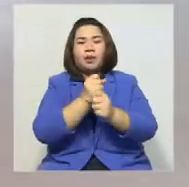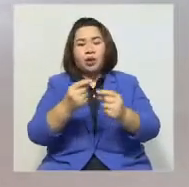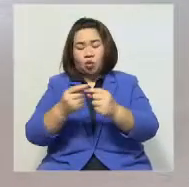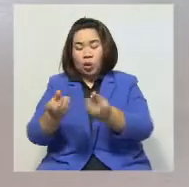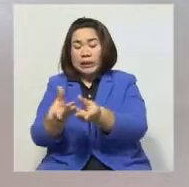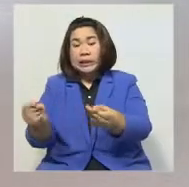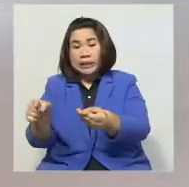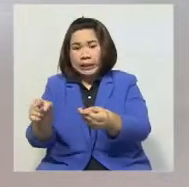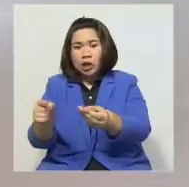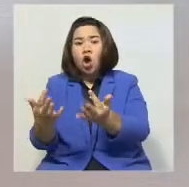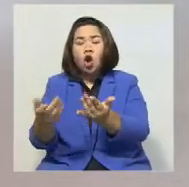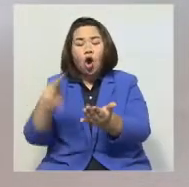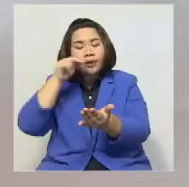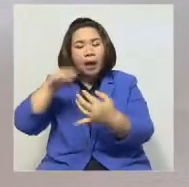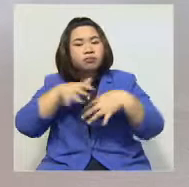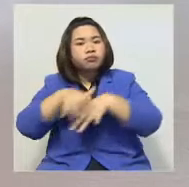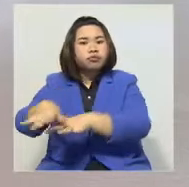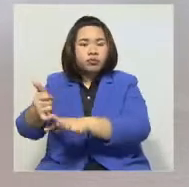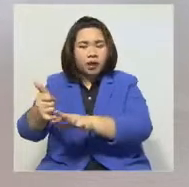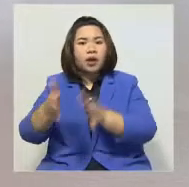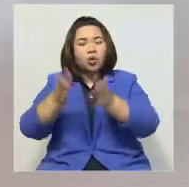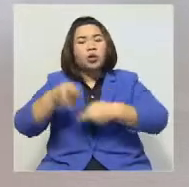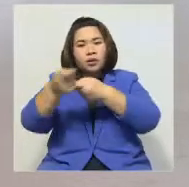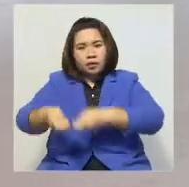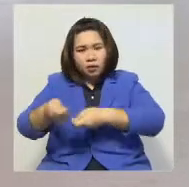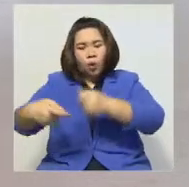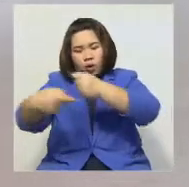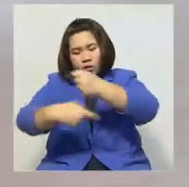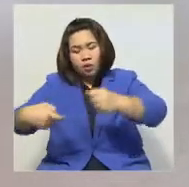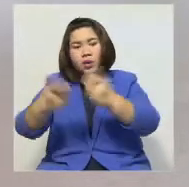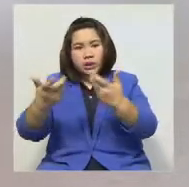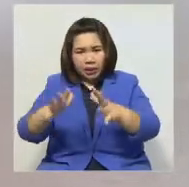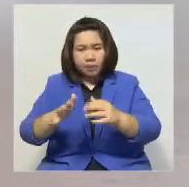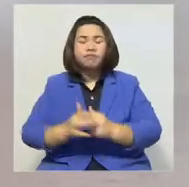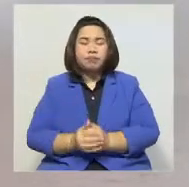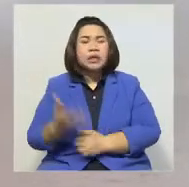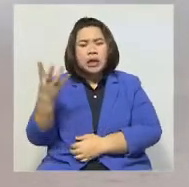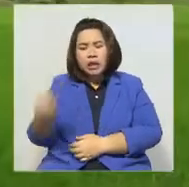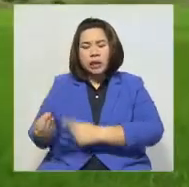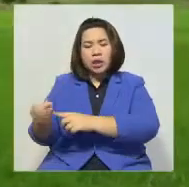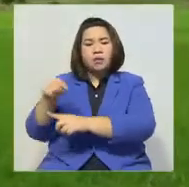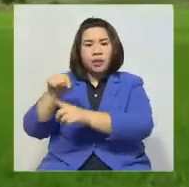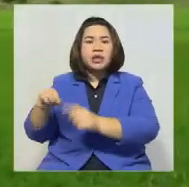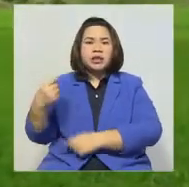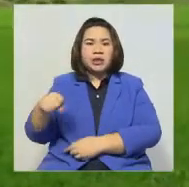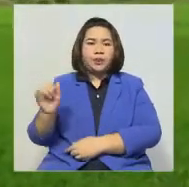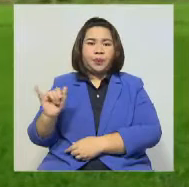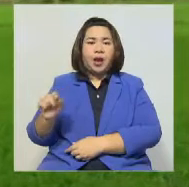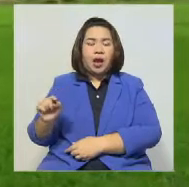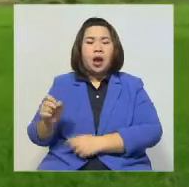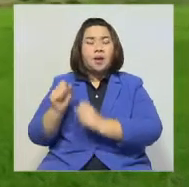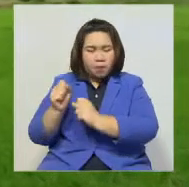างระกำโมเดลที่ตอนนี้เกษตรกรร้อยละ90ได้เก็บเกี่ยวผลผลิตเรียบร้อยแล้วคงเหลืออีกร้อยละ10นะครับซึ่งใกล้เก็บ